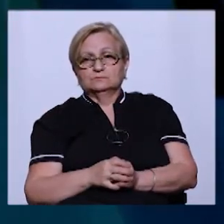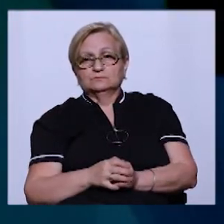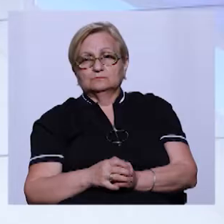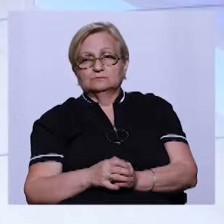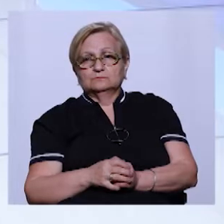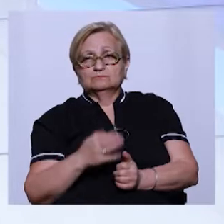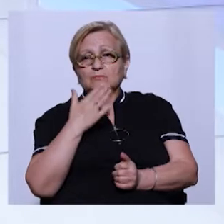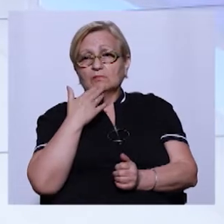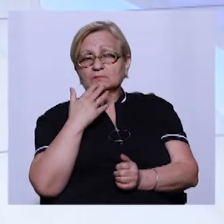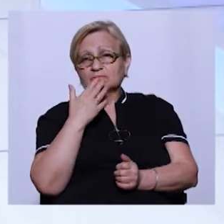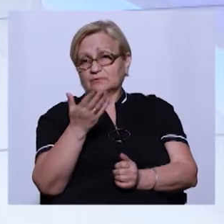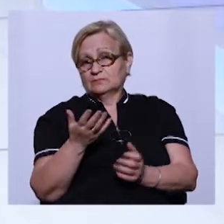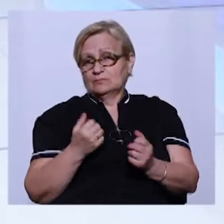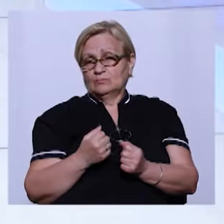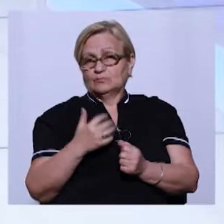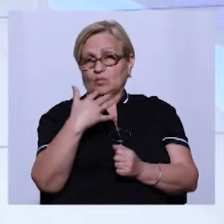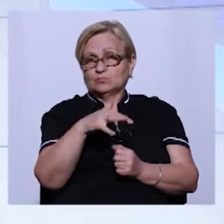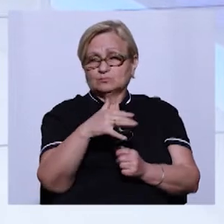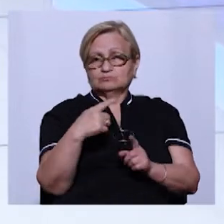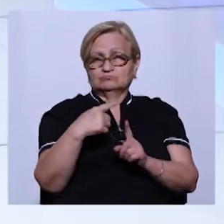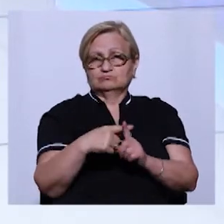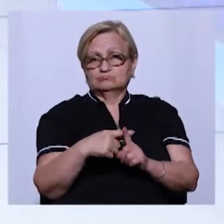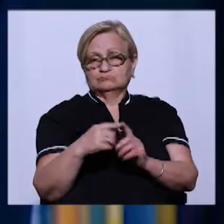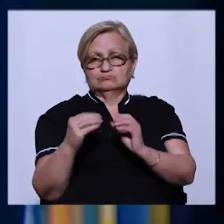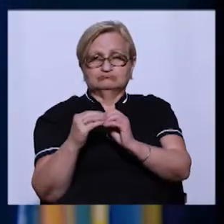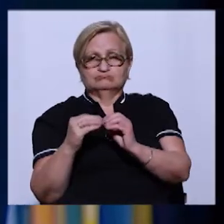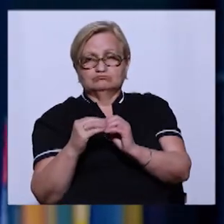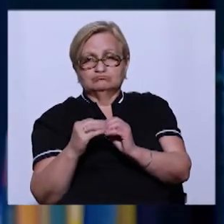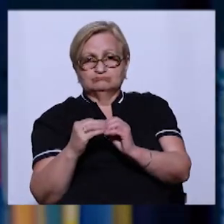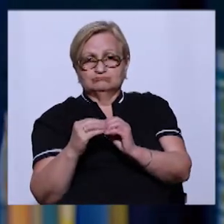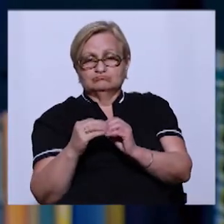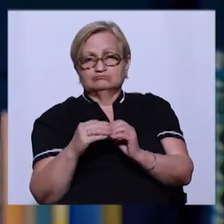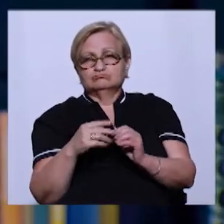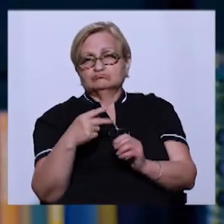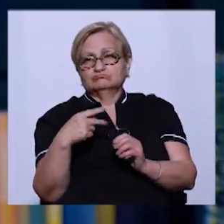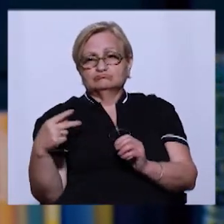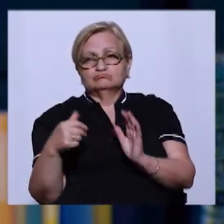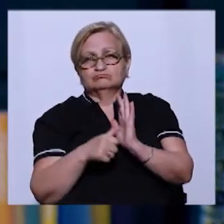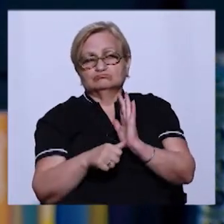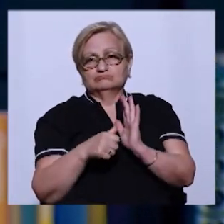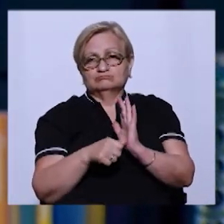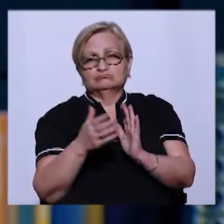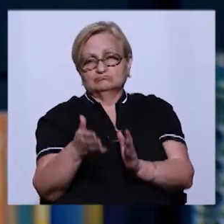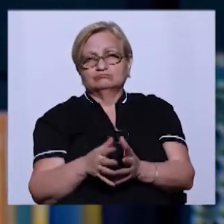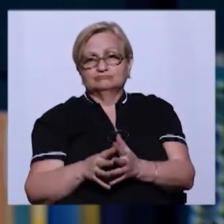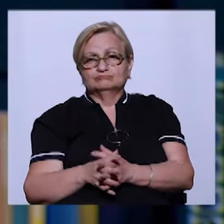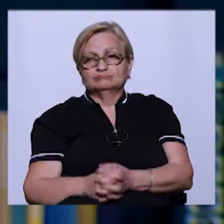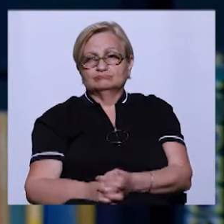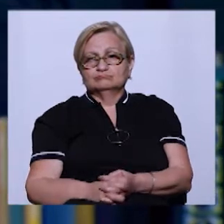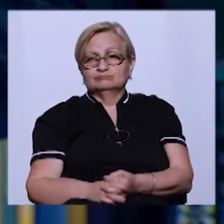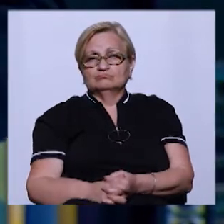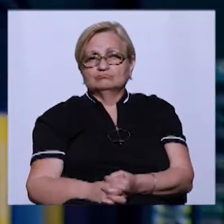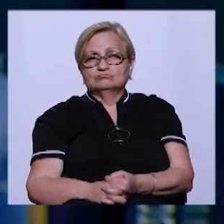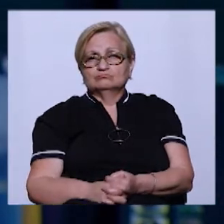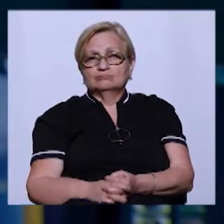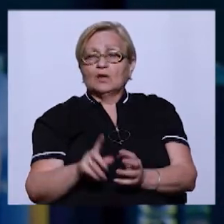და როგორ იოლად გამოვიდა 50 დამატებული 10 ეს უდრის 60. ხოდა მეტყოდით